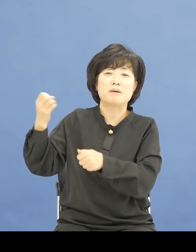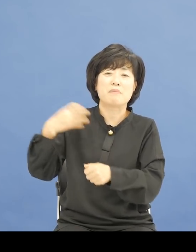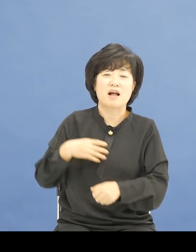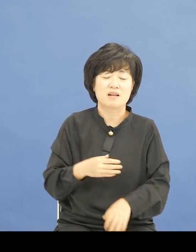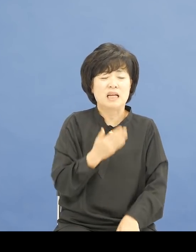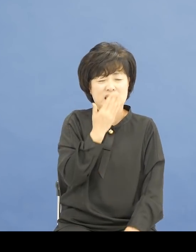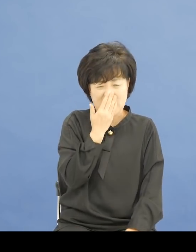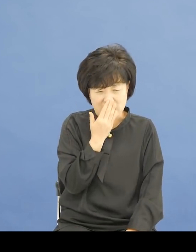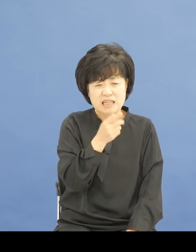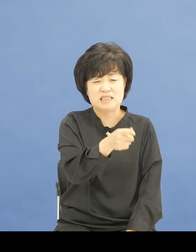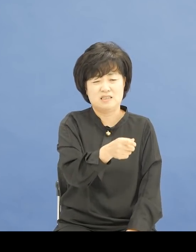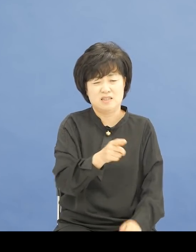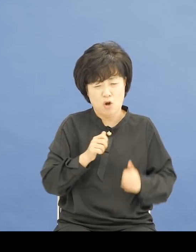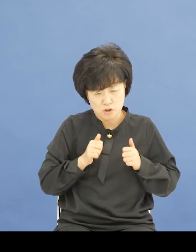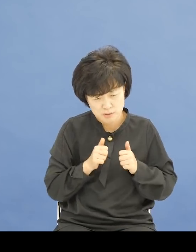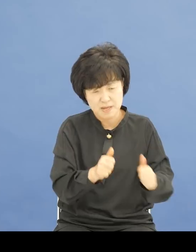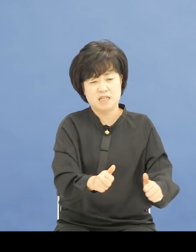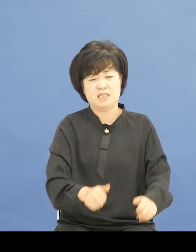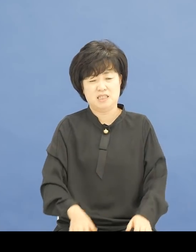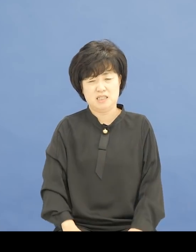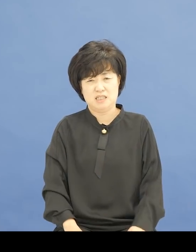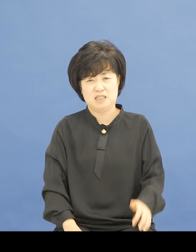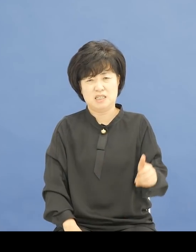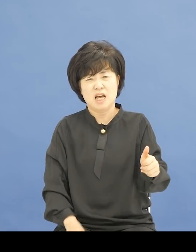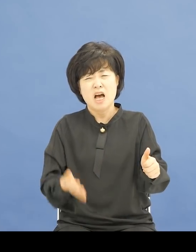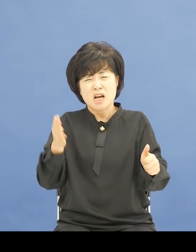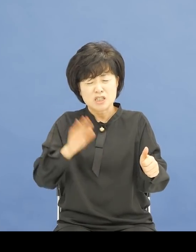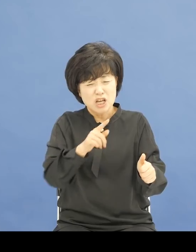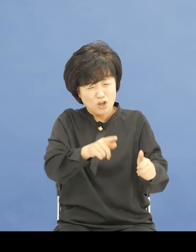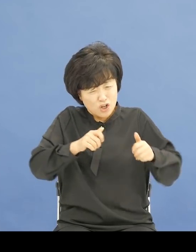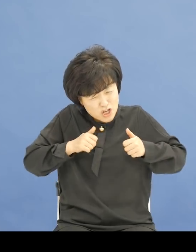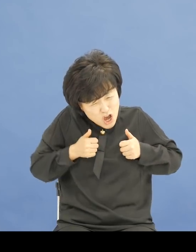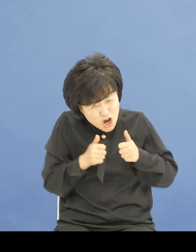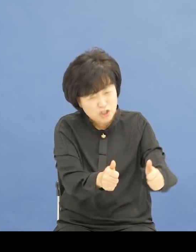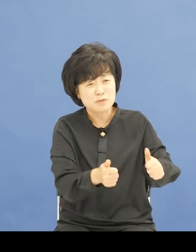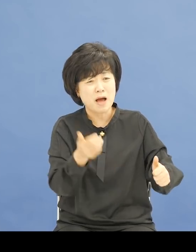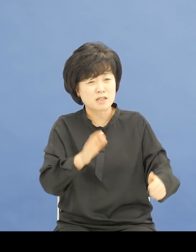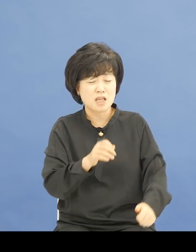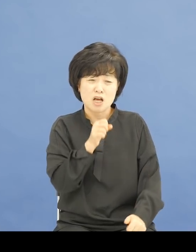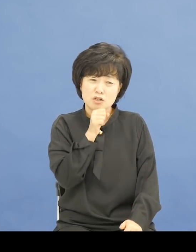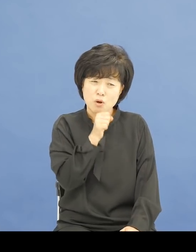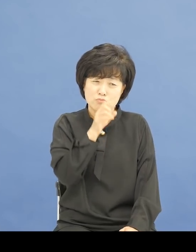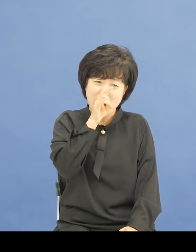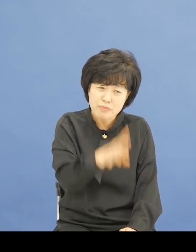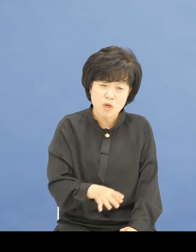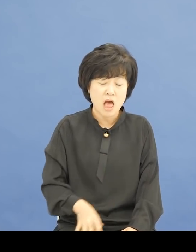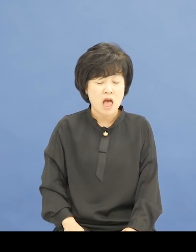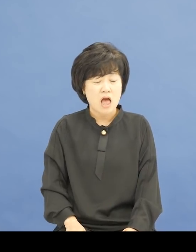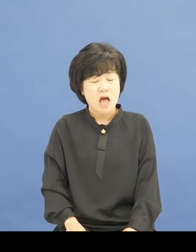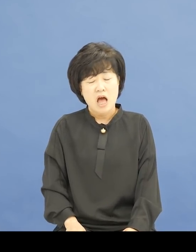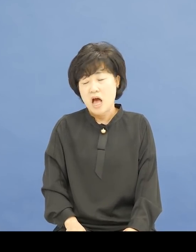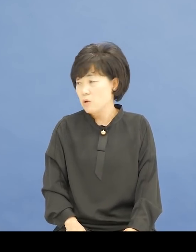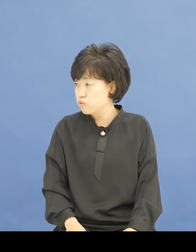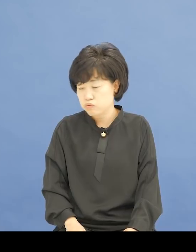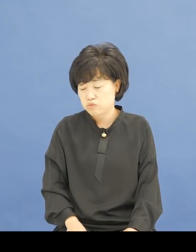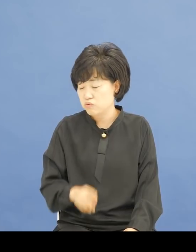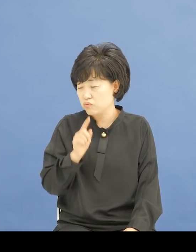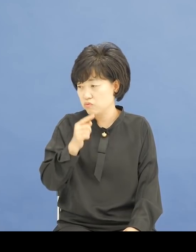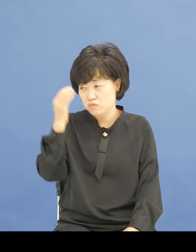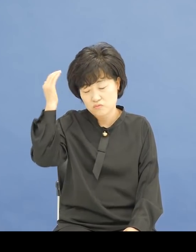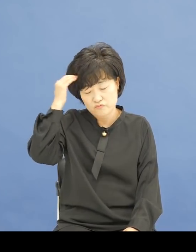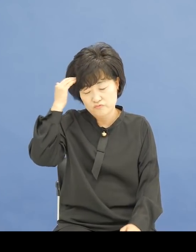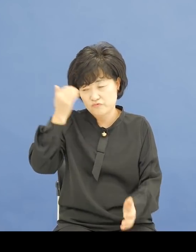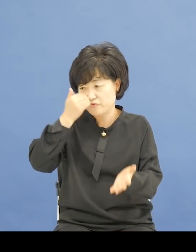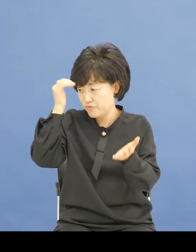선생님이 착하지, 참 열심히 하지. 그런데 저렇게 열심히 공부하는데 저렇게 성적하는 애 살다 처음 봤다.